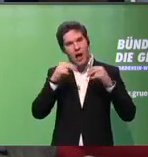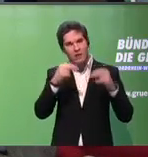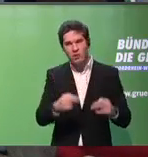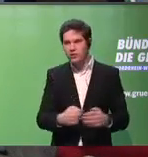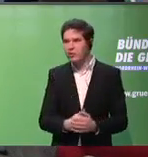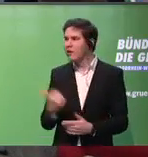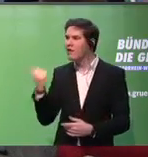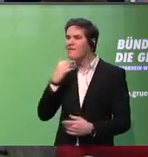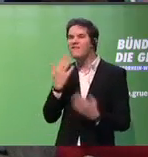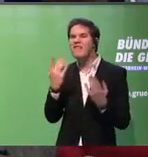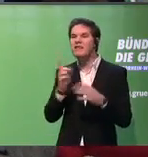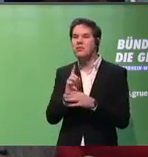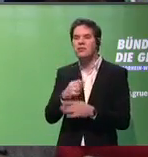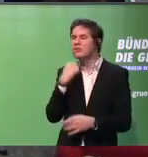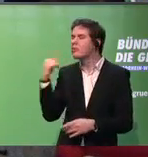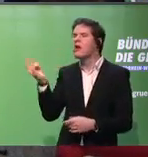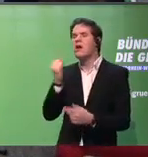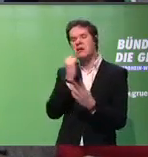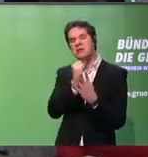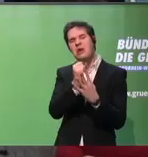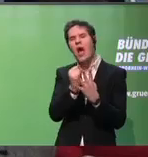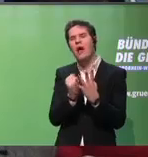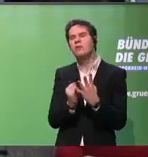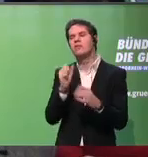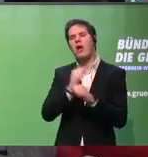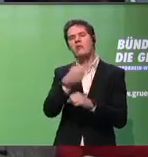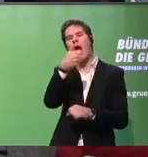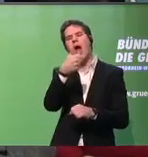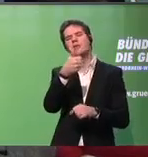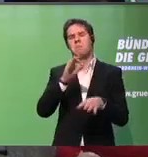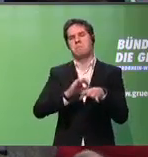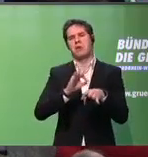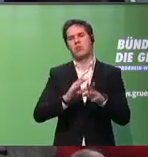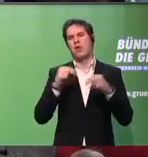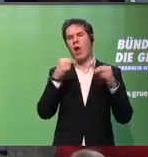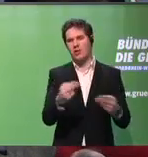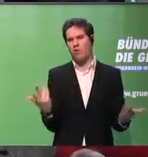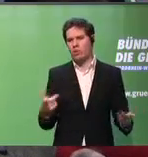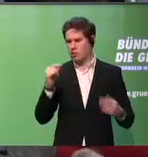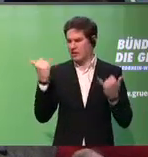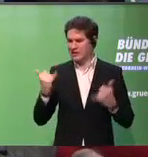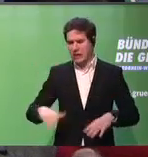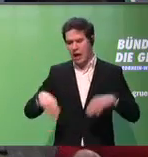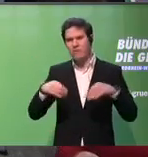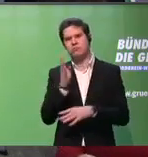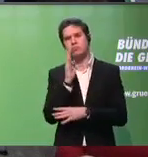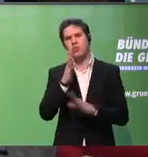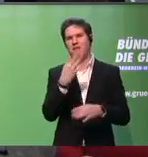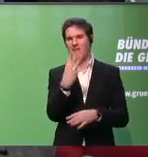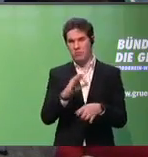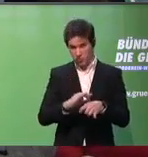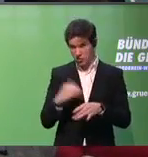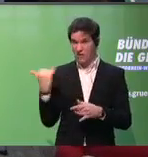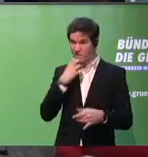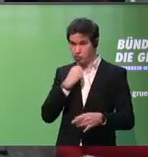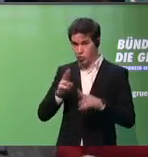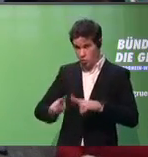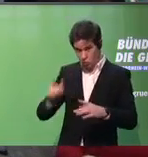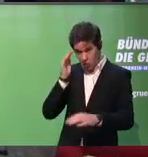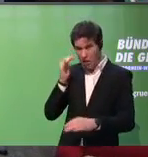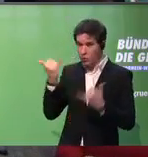wir haben so gedacht, für jede Frage eine Minute, also ruhig 4 Minuten könnt ihr euch jetzt nehmen für diesen Einstiegsblock. Brauchst du noch kurz Zeit zum Überlegen oder möchtest du